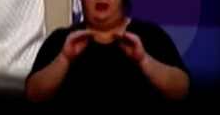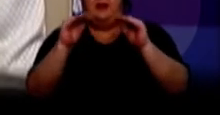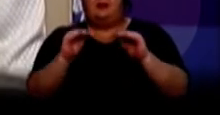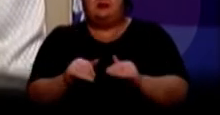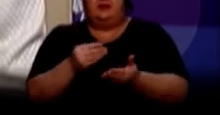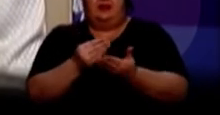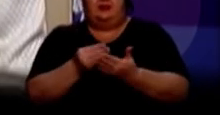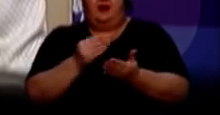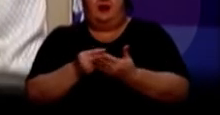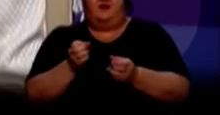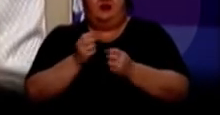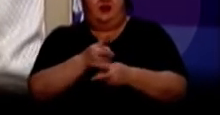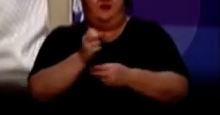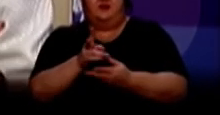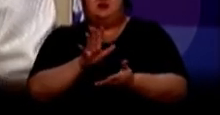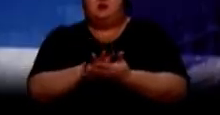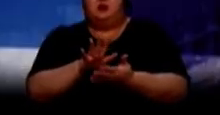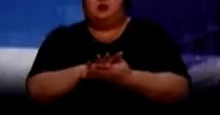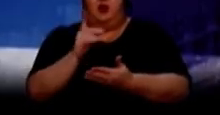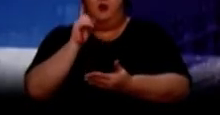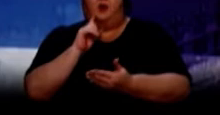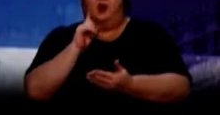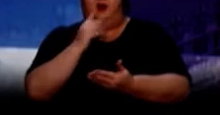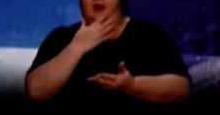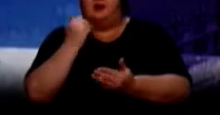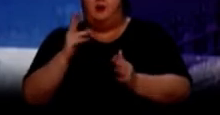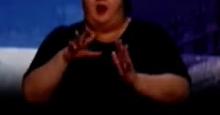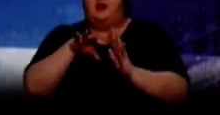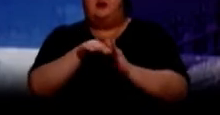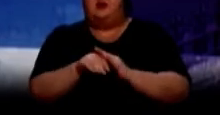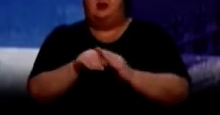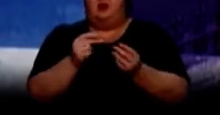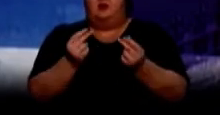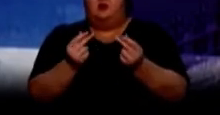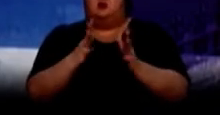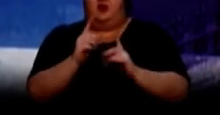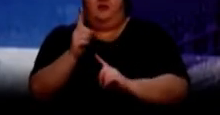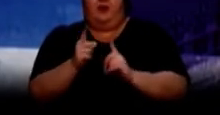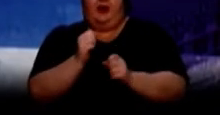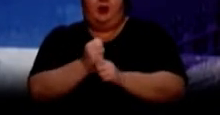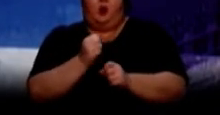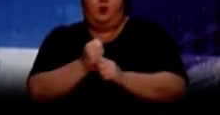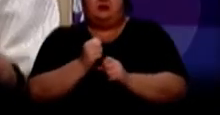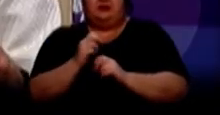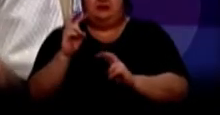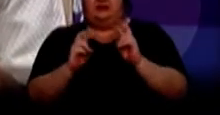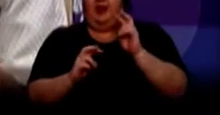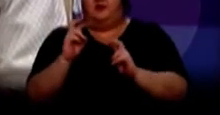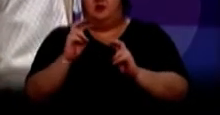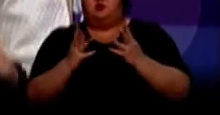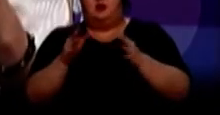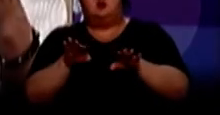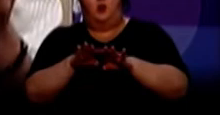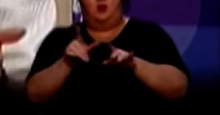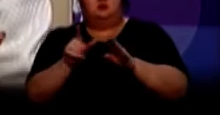на вивезення сміття, поки немає сенсу інвесторам вкладати кошти у переробні заводи. Тому що якщо порівняти